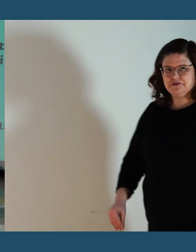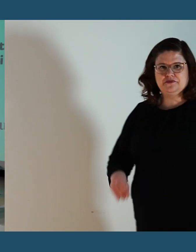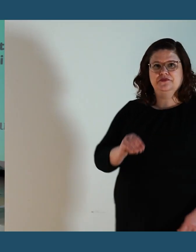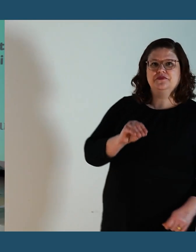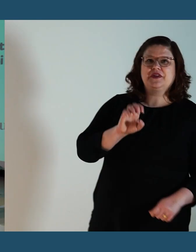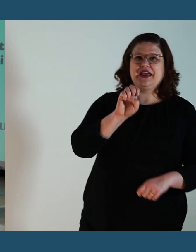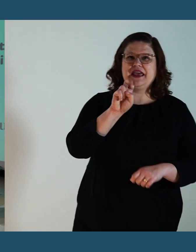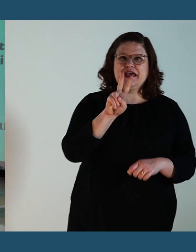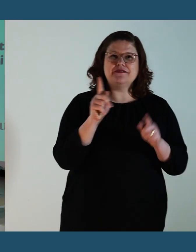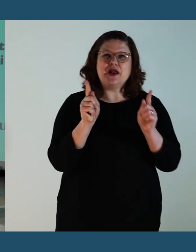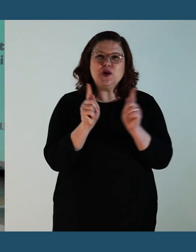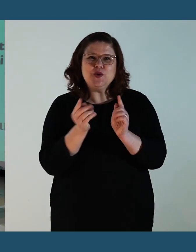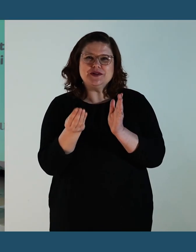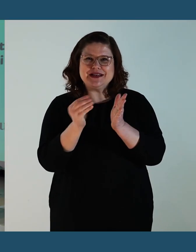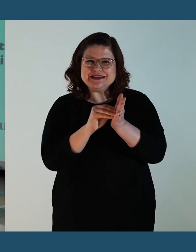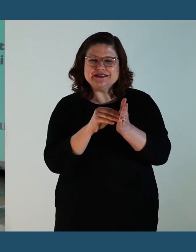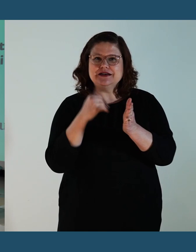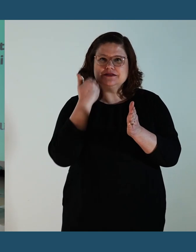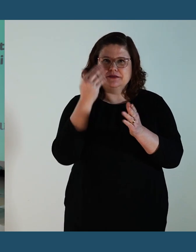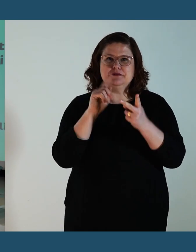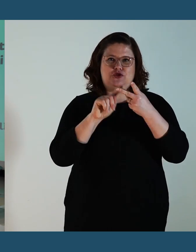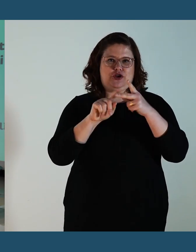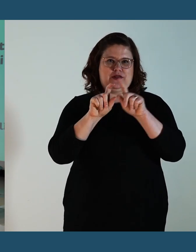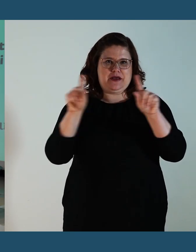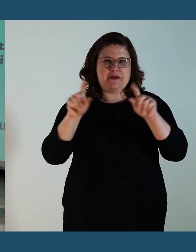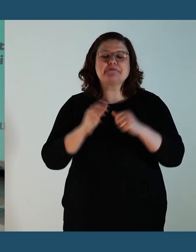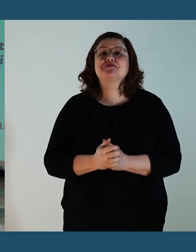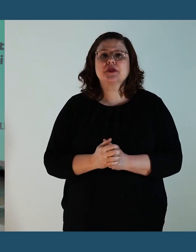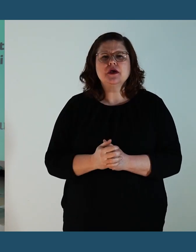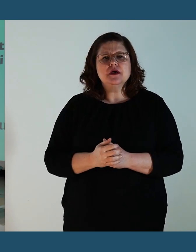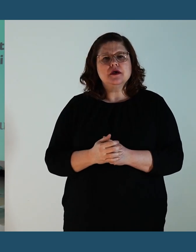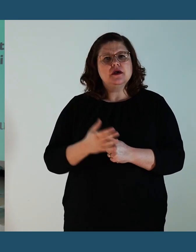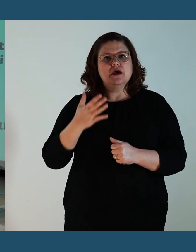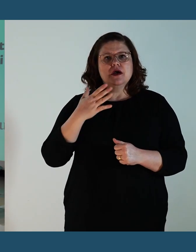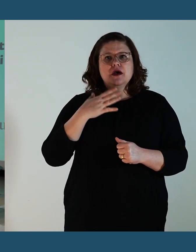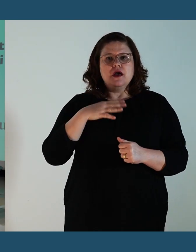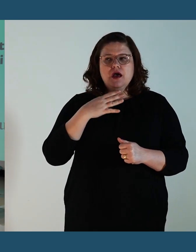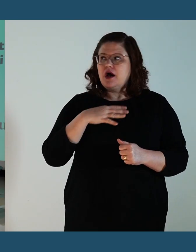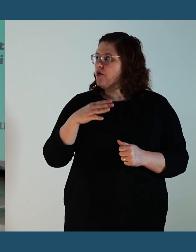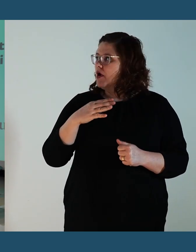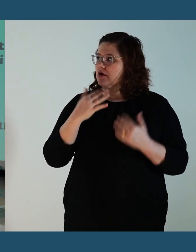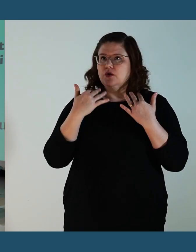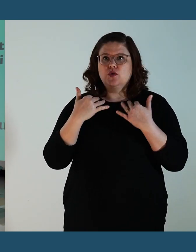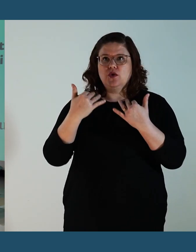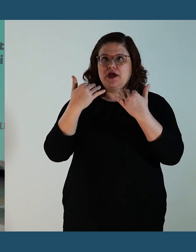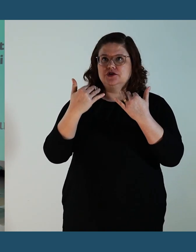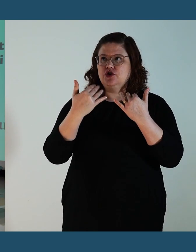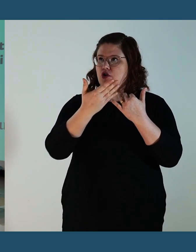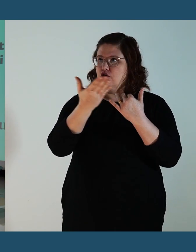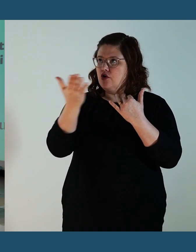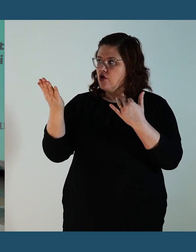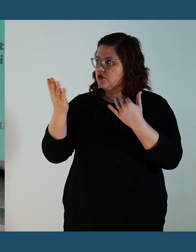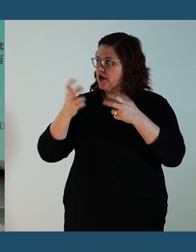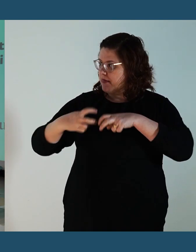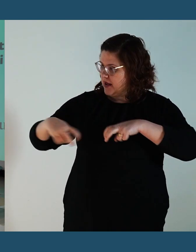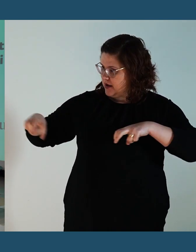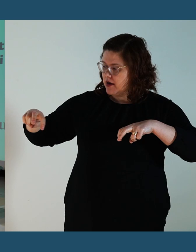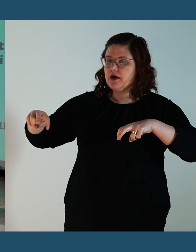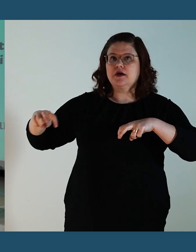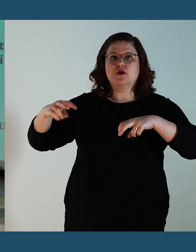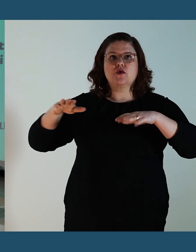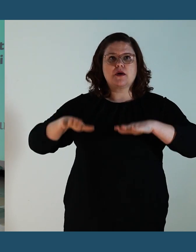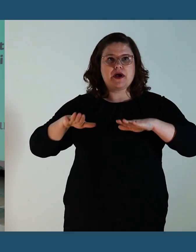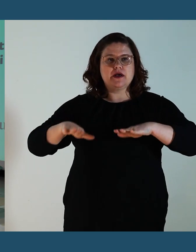mennään seuraavaan kysymykseen. No mä ajattelin sanoa sen ehkä yleisölle, me jotka istutaan täällä, niin me ehkä tunnistaan